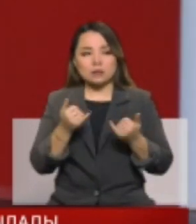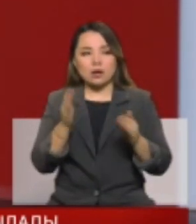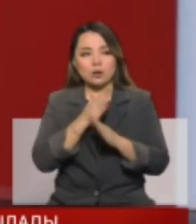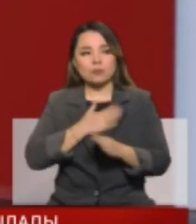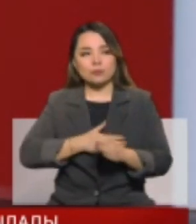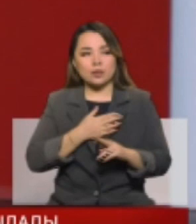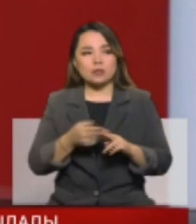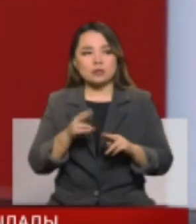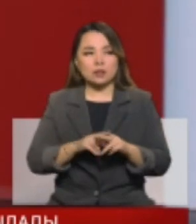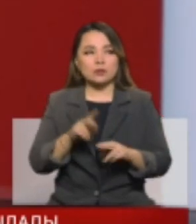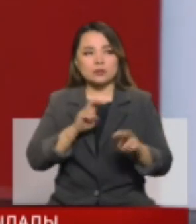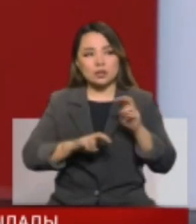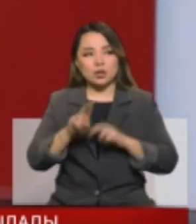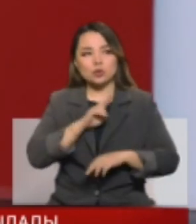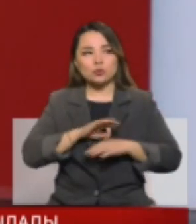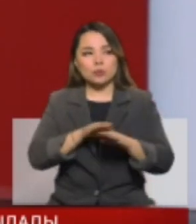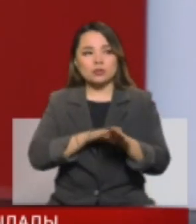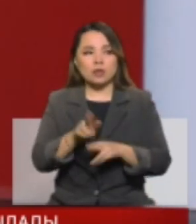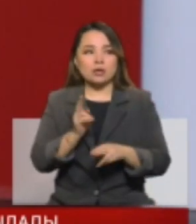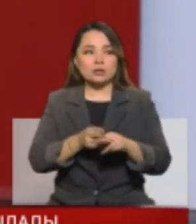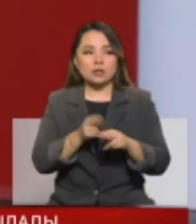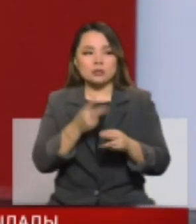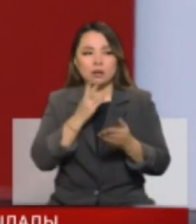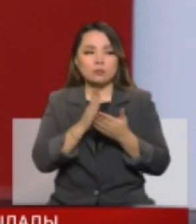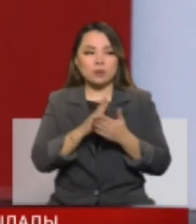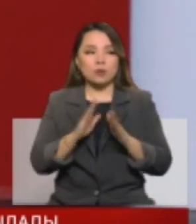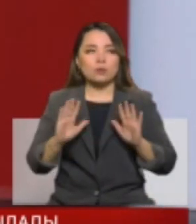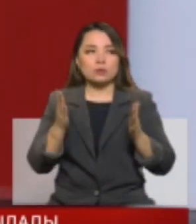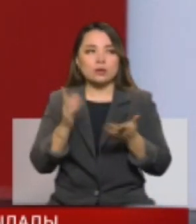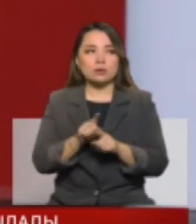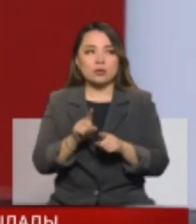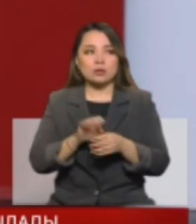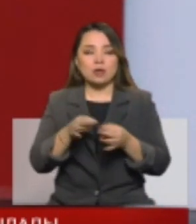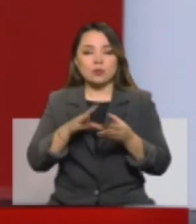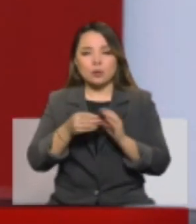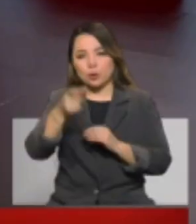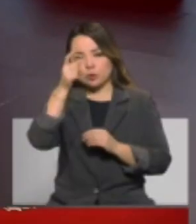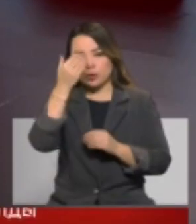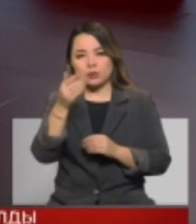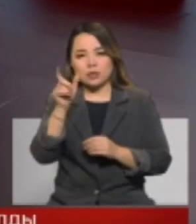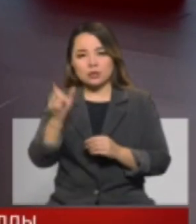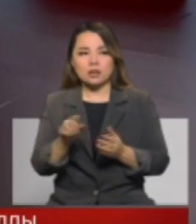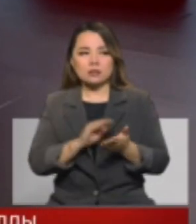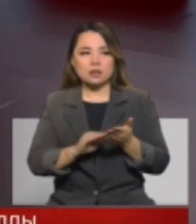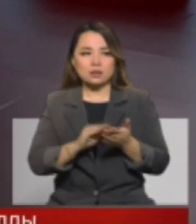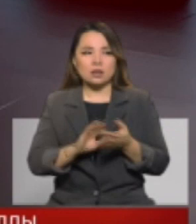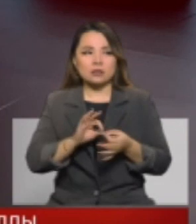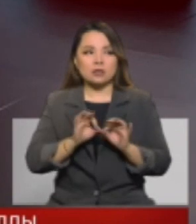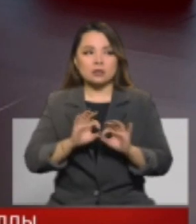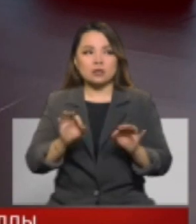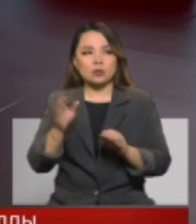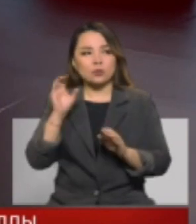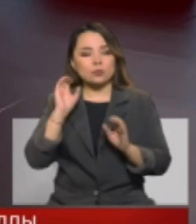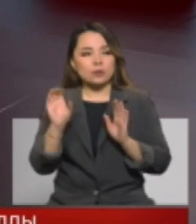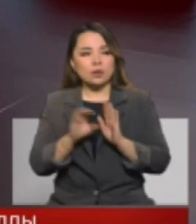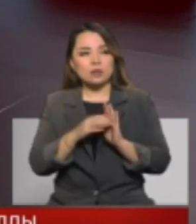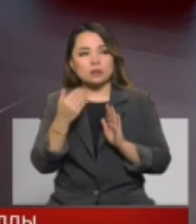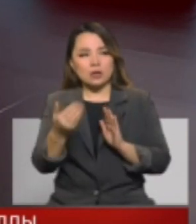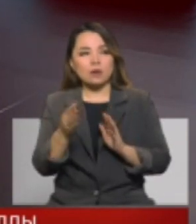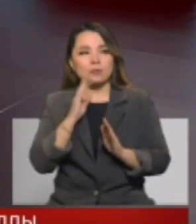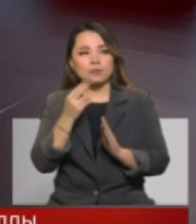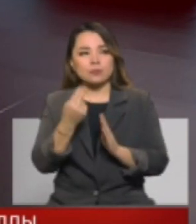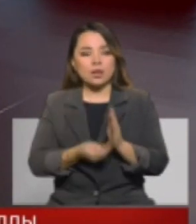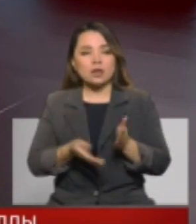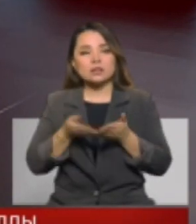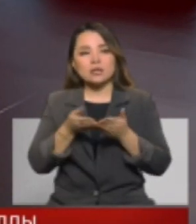райының қолайсыздығы іздестіру жұмыстарына кедергі болып тұр. Оқиғаның қалай болғанын Түркиядағы тілшіміз Айдос Әшімұлынан білейік. Айдос, батып